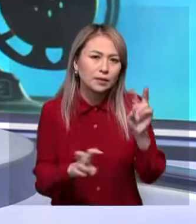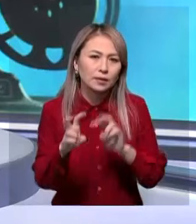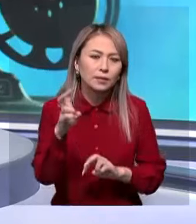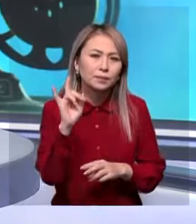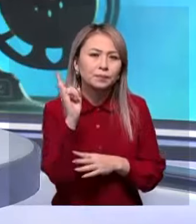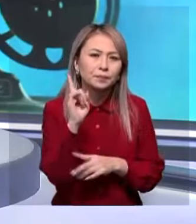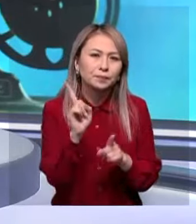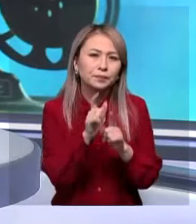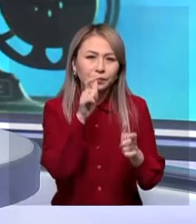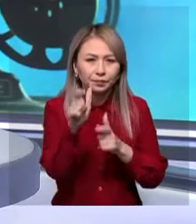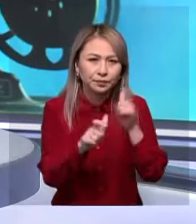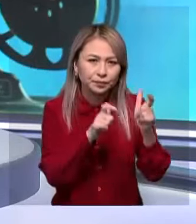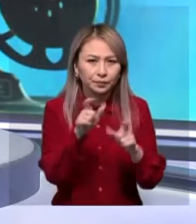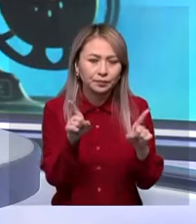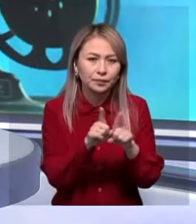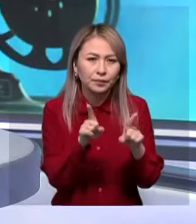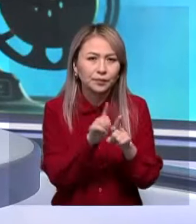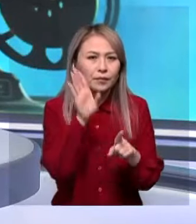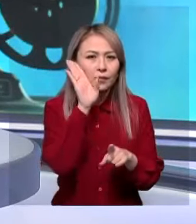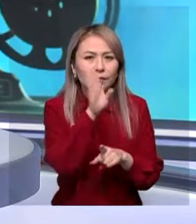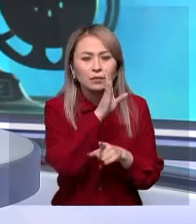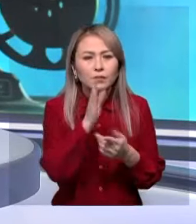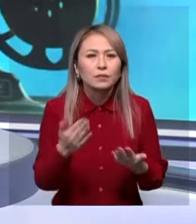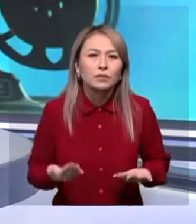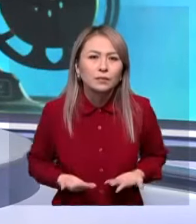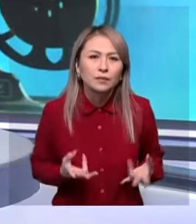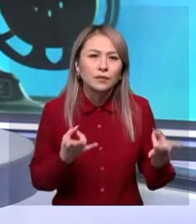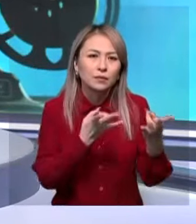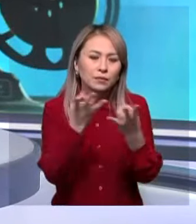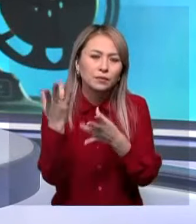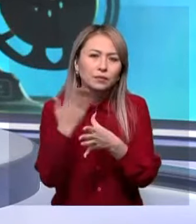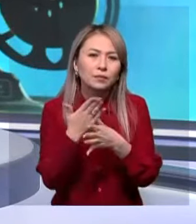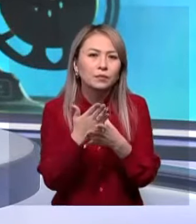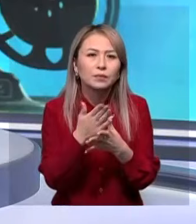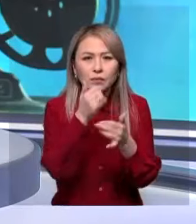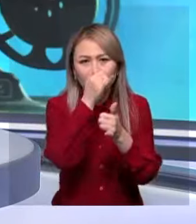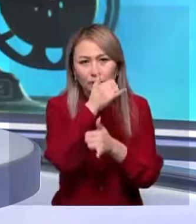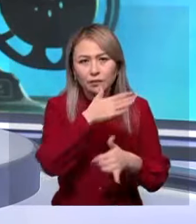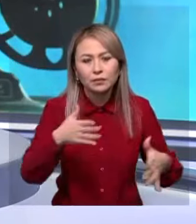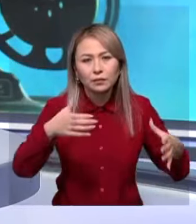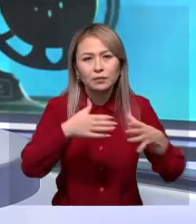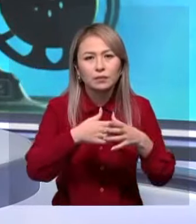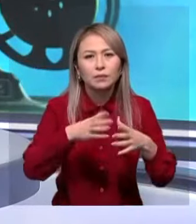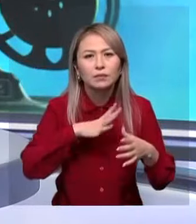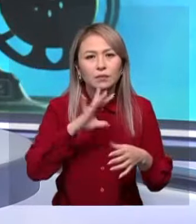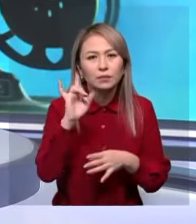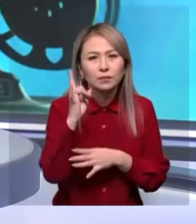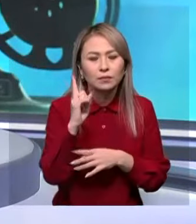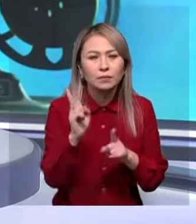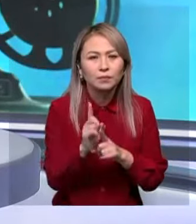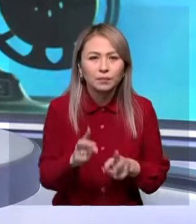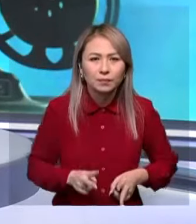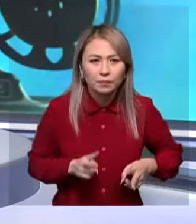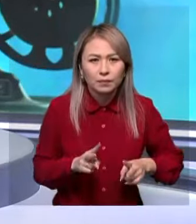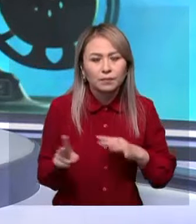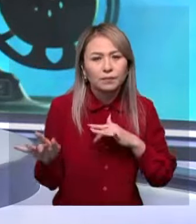сәбиін іздейді. Перзентін іздеп шыр-пыр болған анаға құзырлы органдарда тиісті көмек көрсете алмайды. Бауыр еті баласы үшін